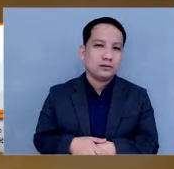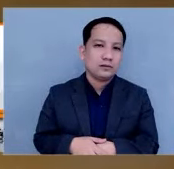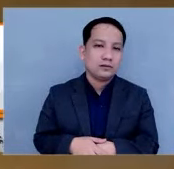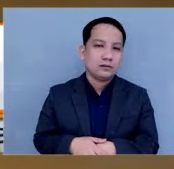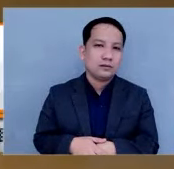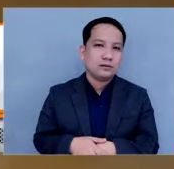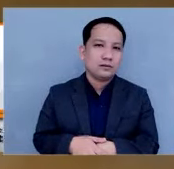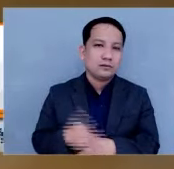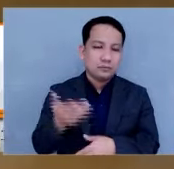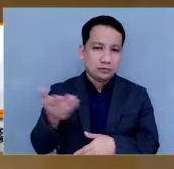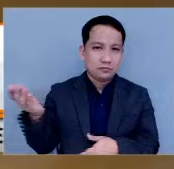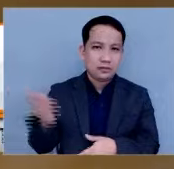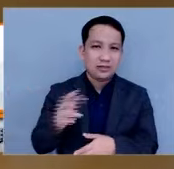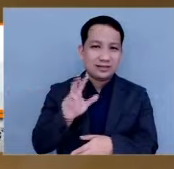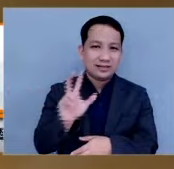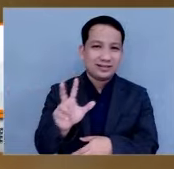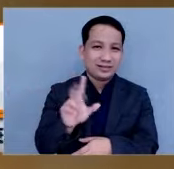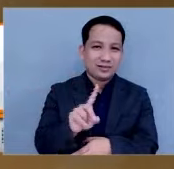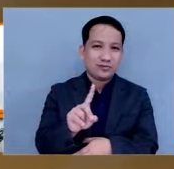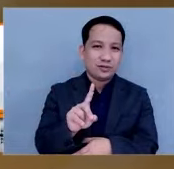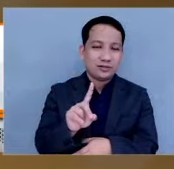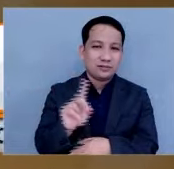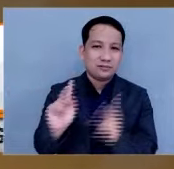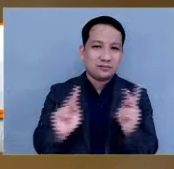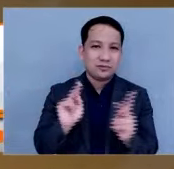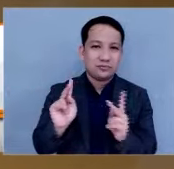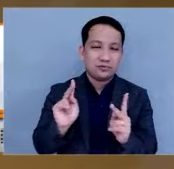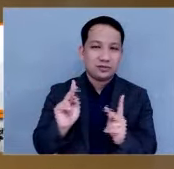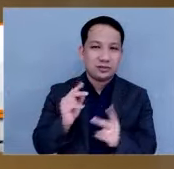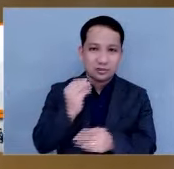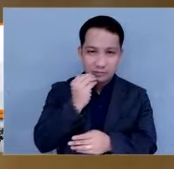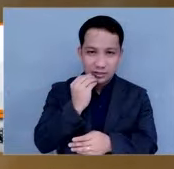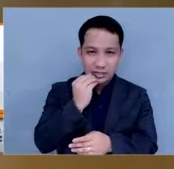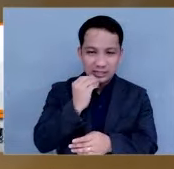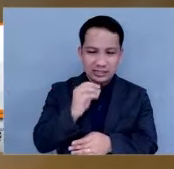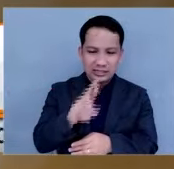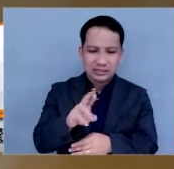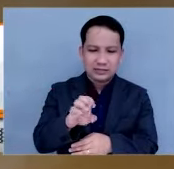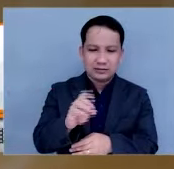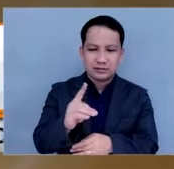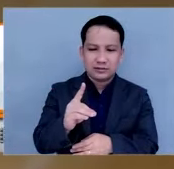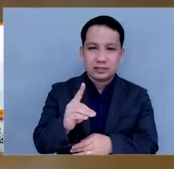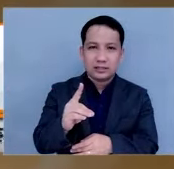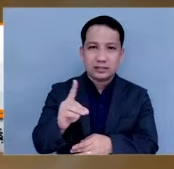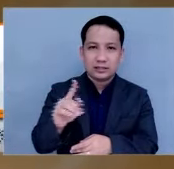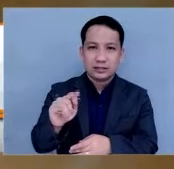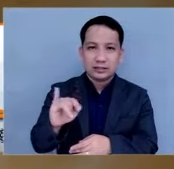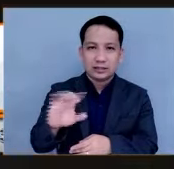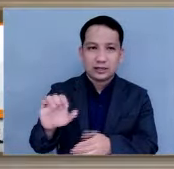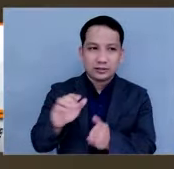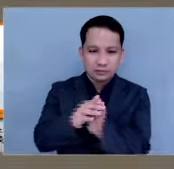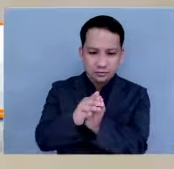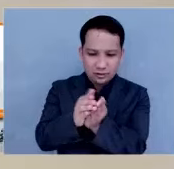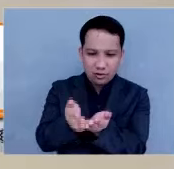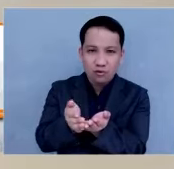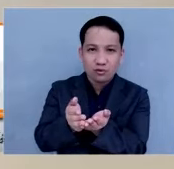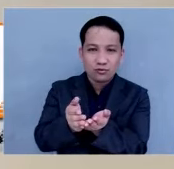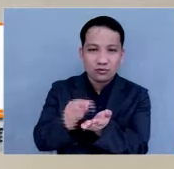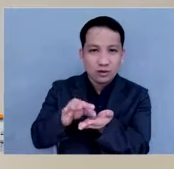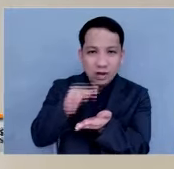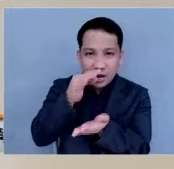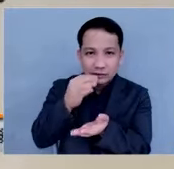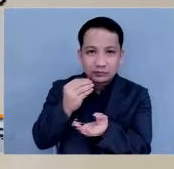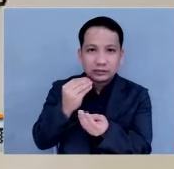Kabilang sila sa 31 residenteng nalason daw ng red tide matapos kumain ng tahong at talaba. Paralytic